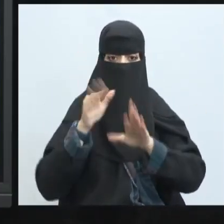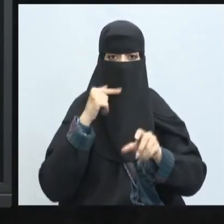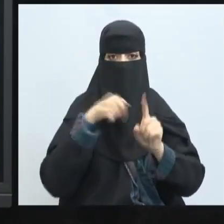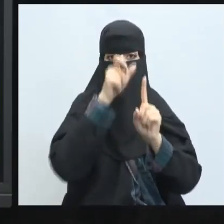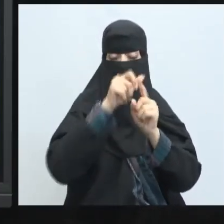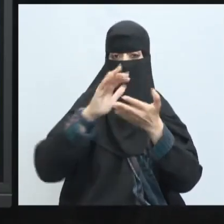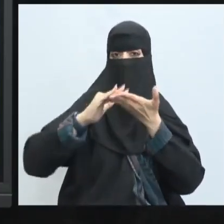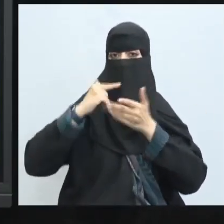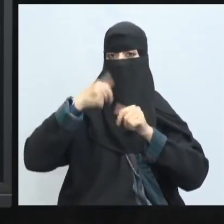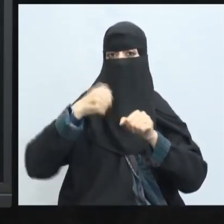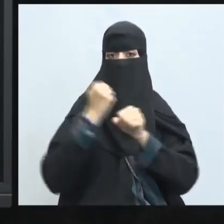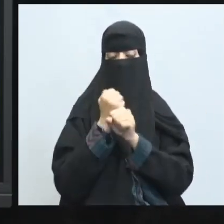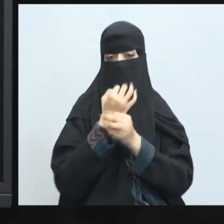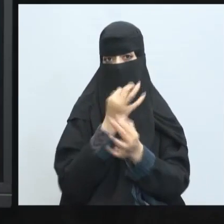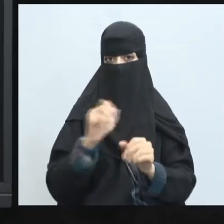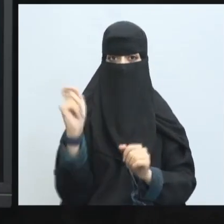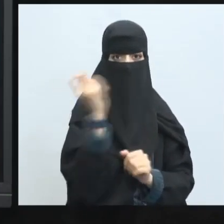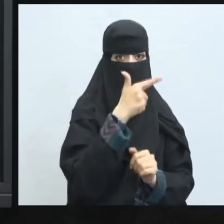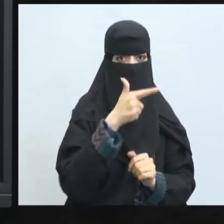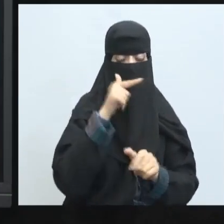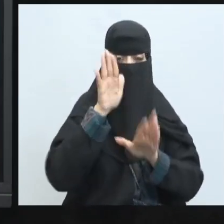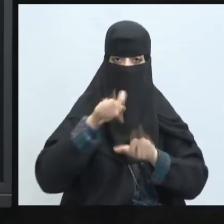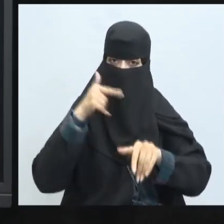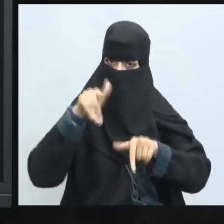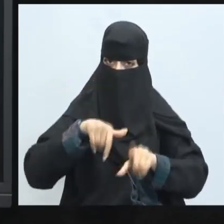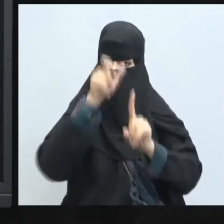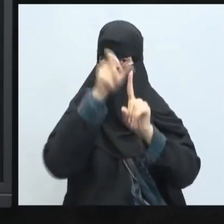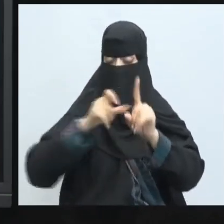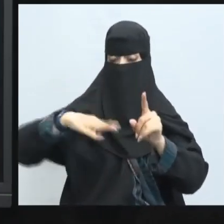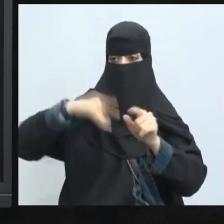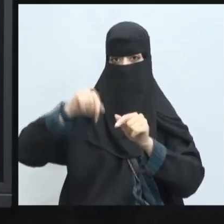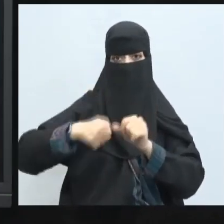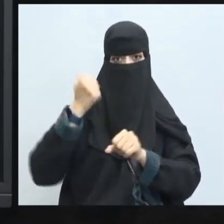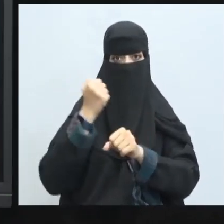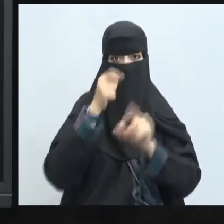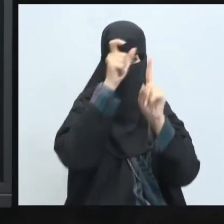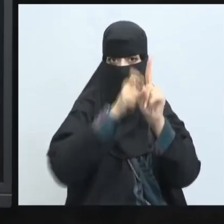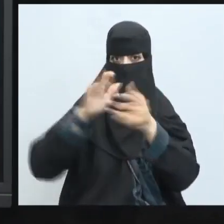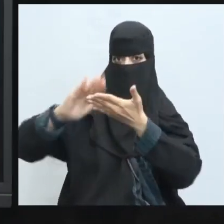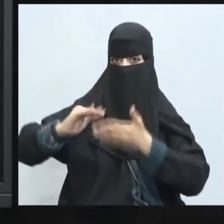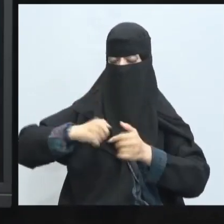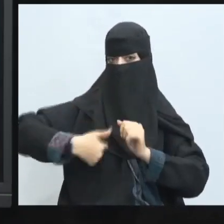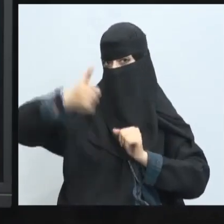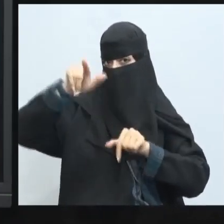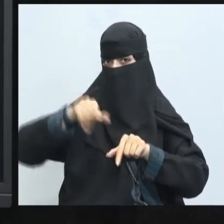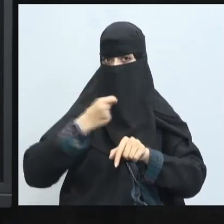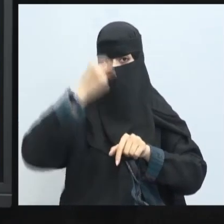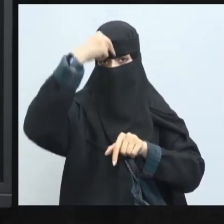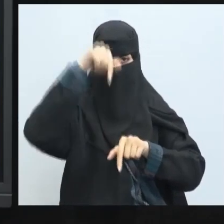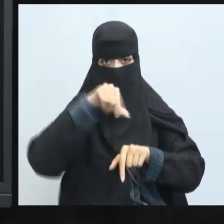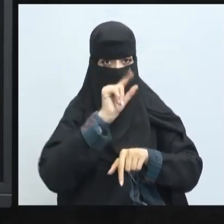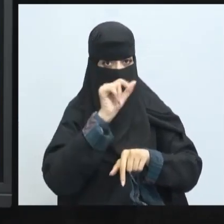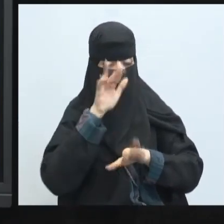انجاز العمل بشكل اسرع حينما يكون لدى المدير سكرتير ناجح يتميز بصفات وسمات